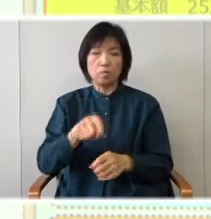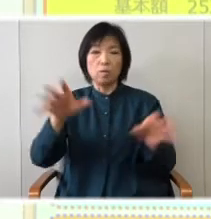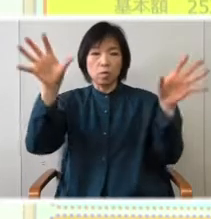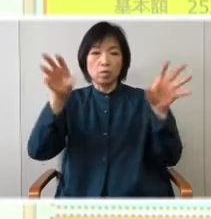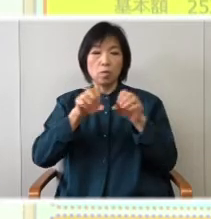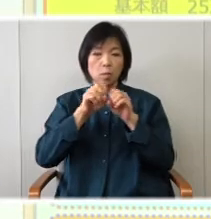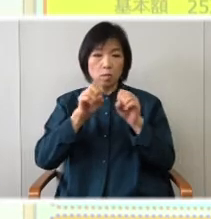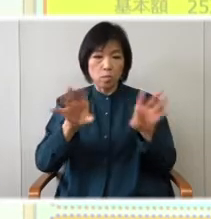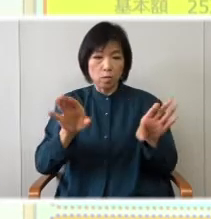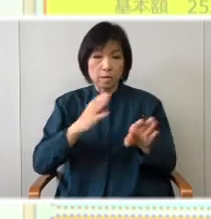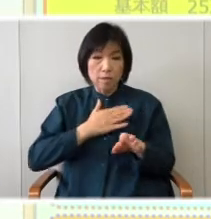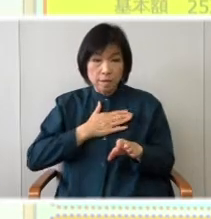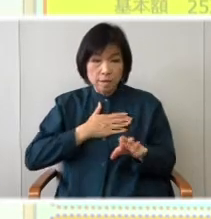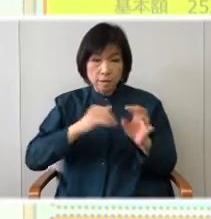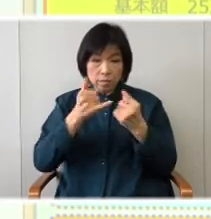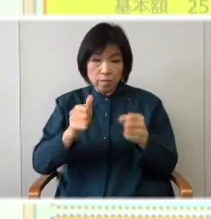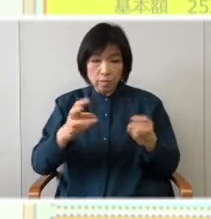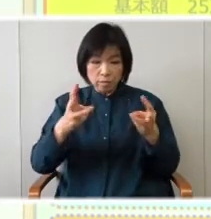がっているようでありまして、